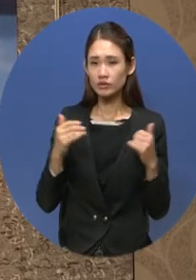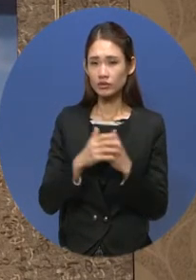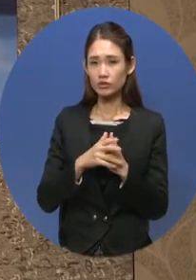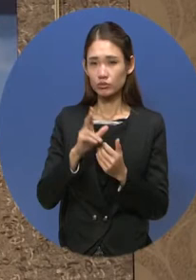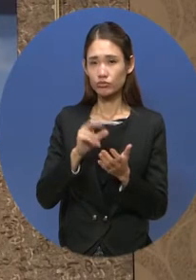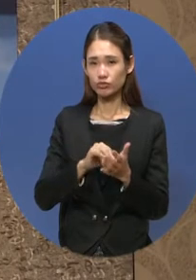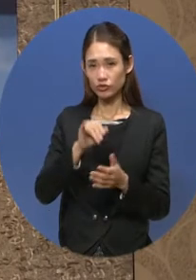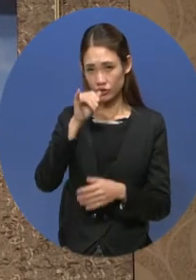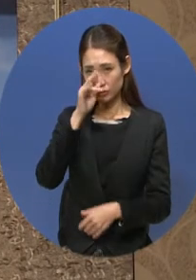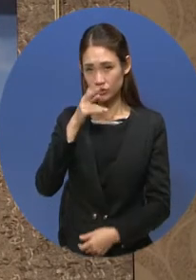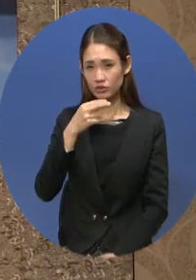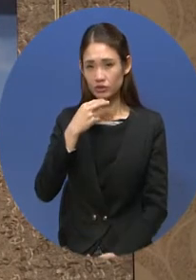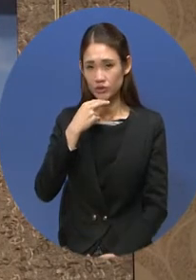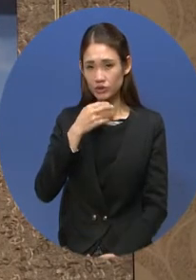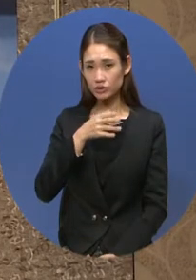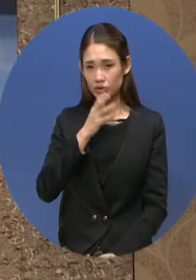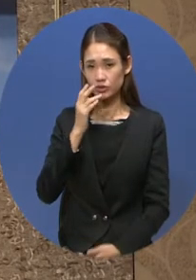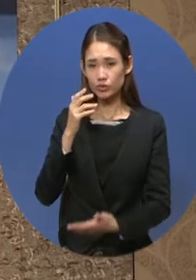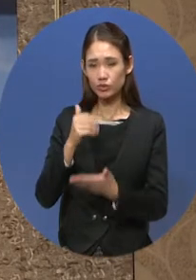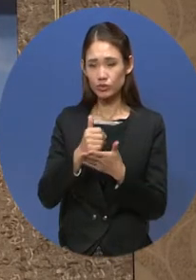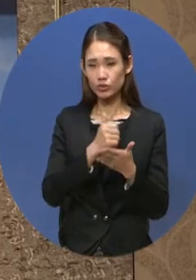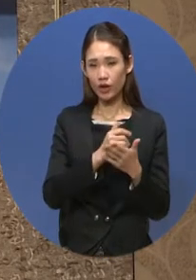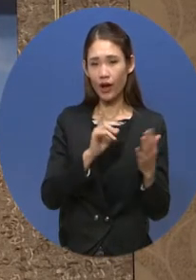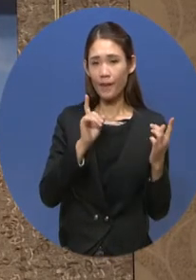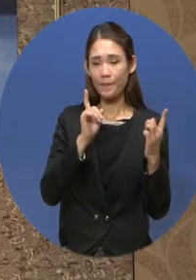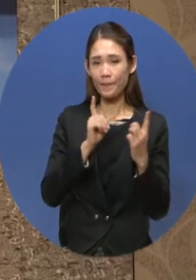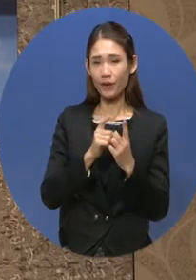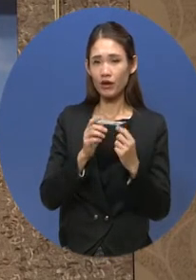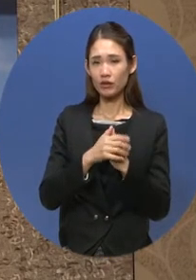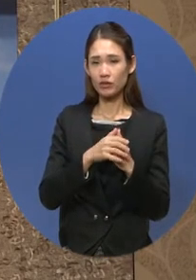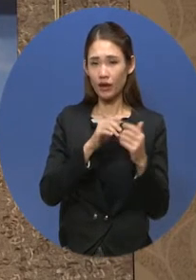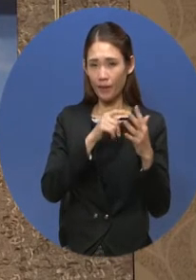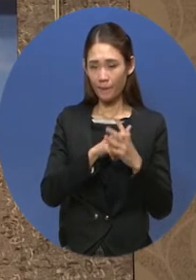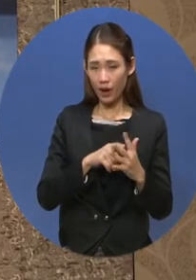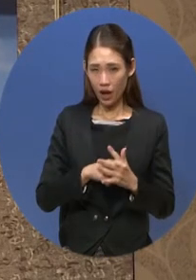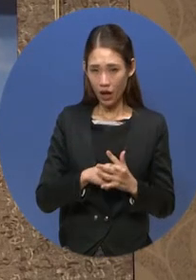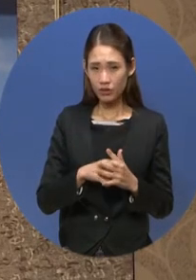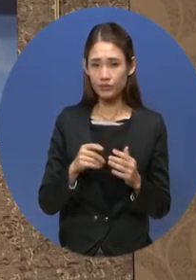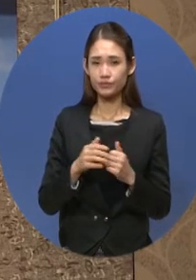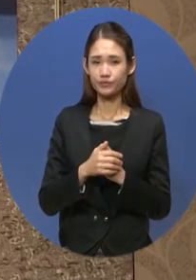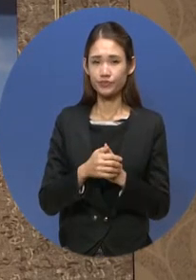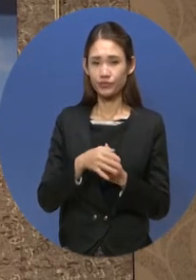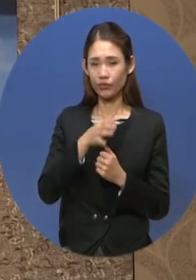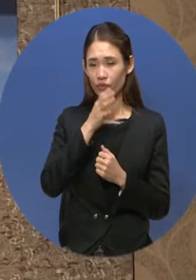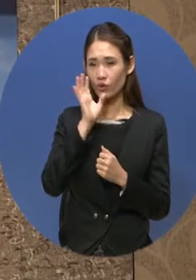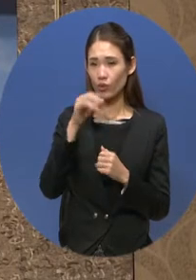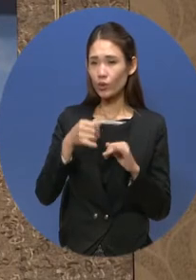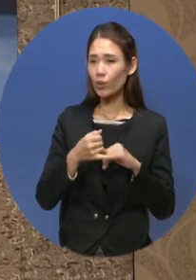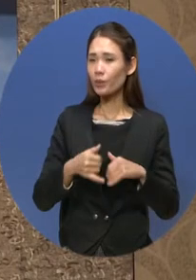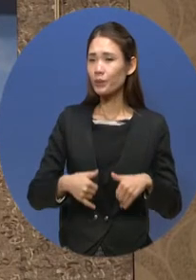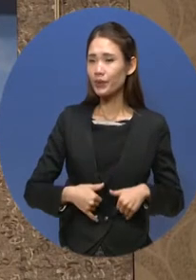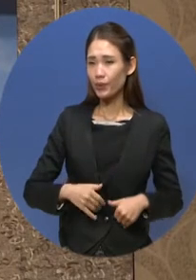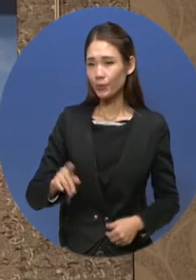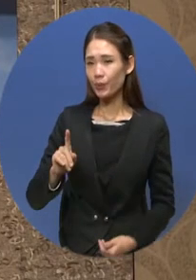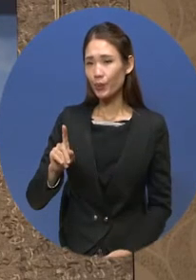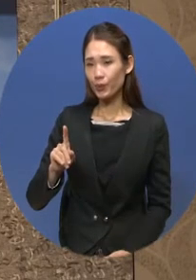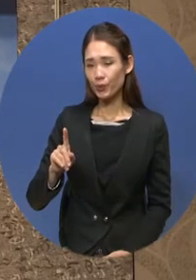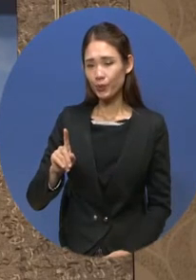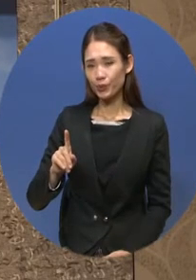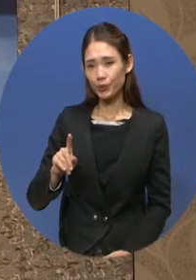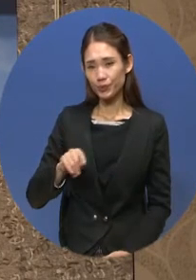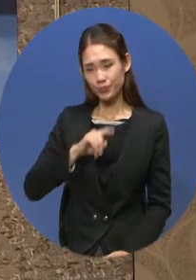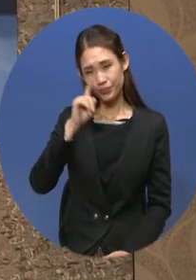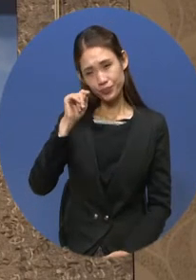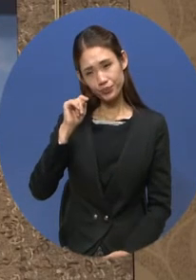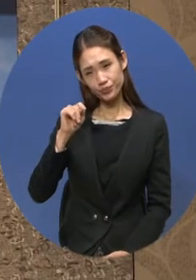없는지 경로당 그 회장님들만 이렇게 만나서 파악을 하고 또 경로당에 필요한 게 뭐가 있는지 이런